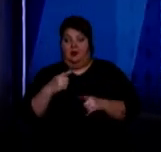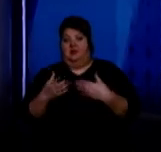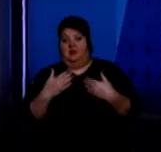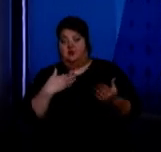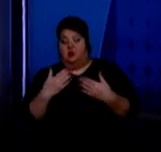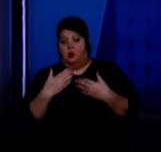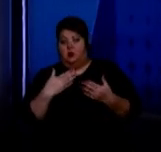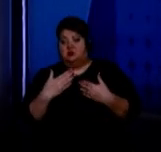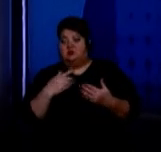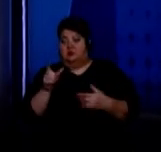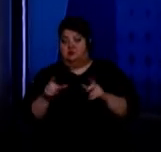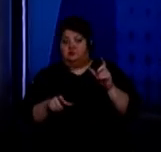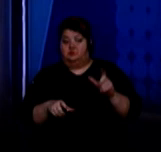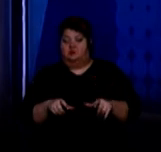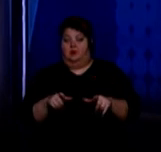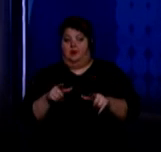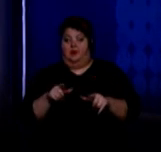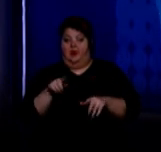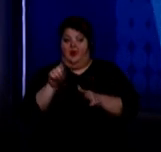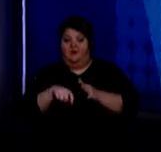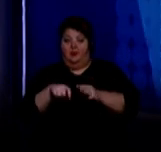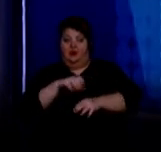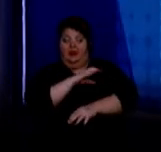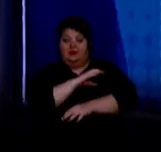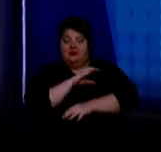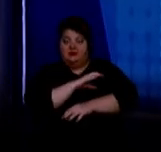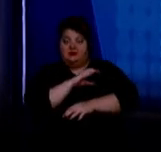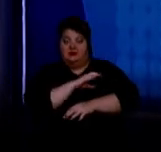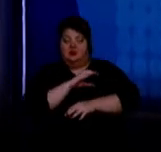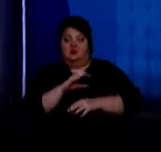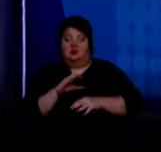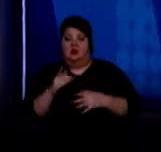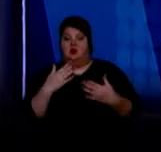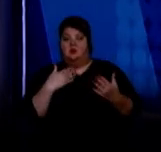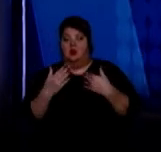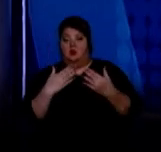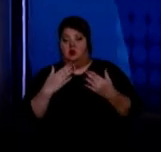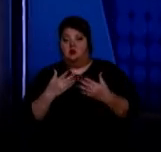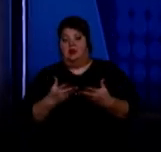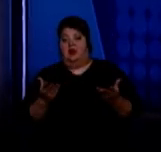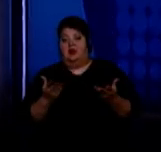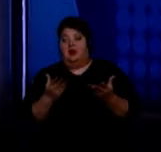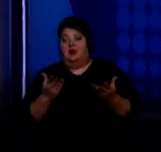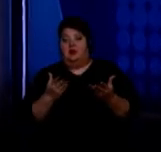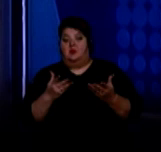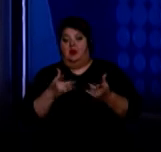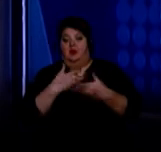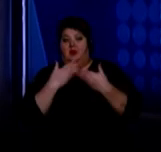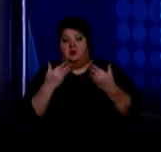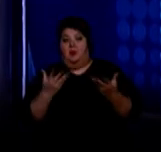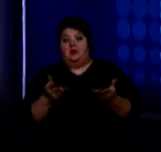спілкуються, вимірюється тиск артеріальний, спілкуються, якими, чи він не має